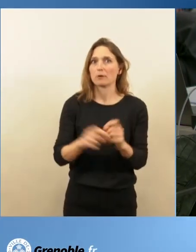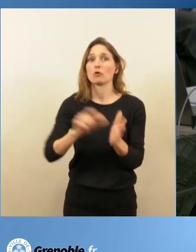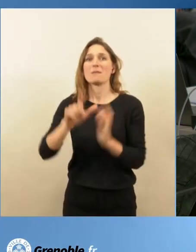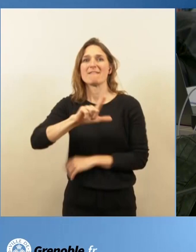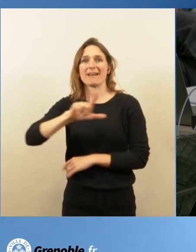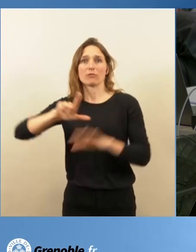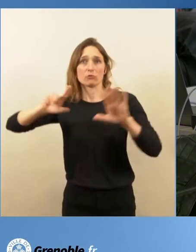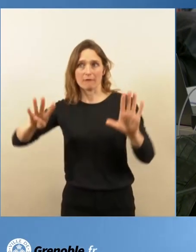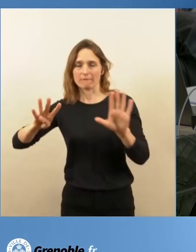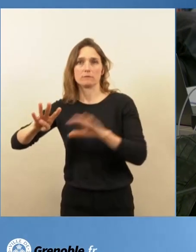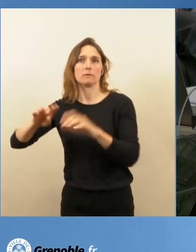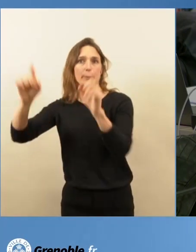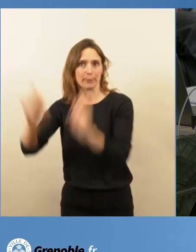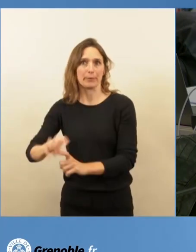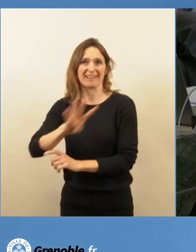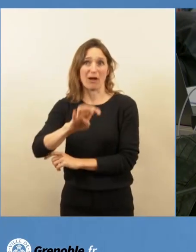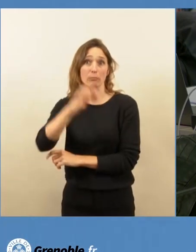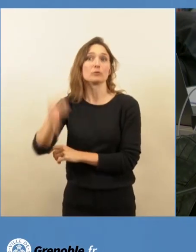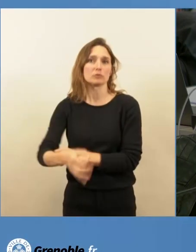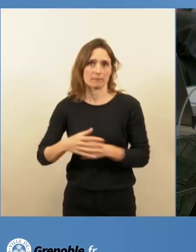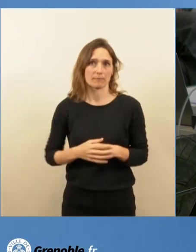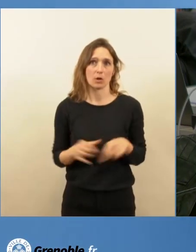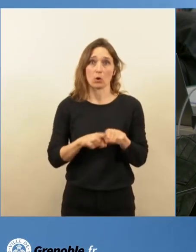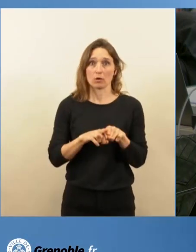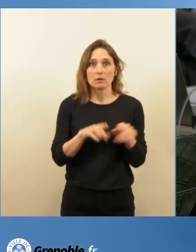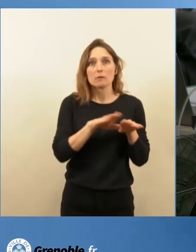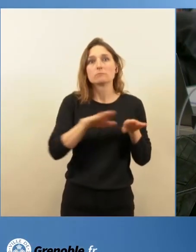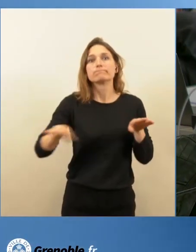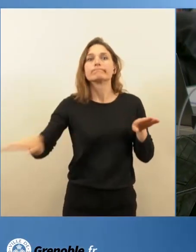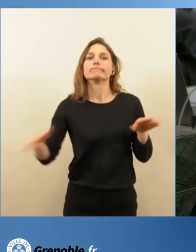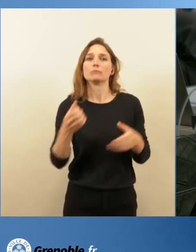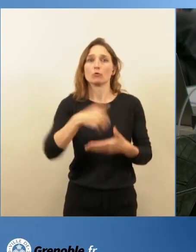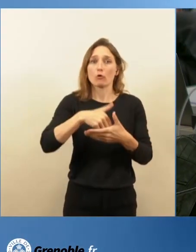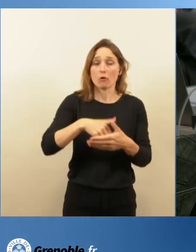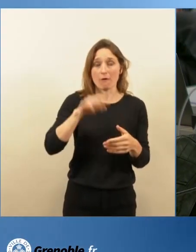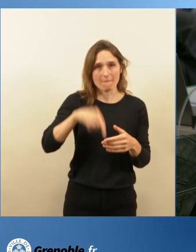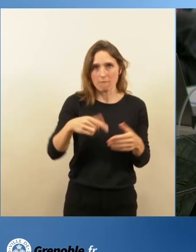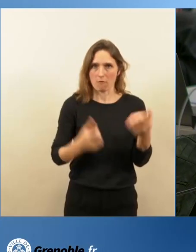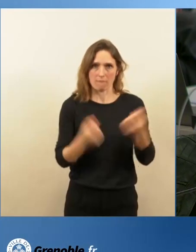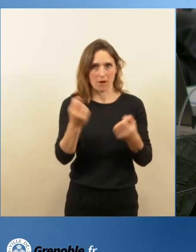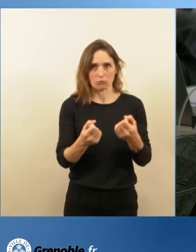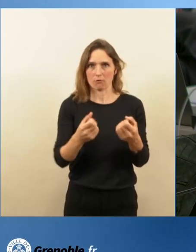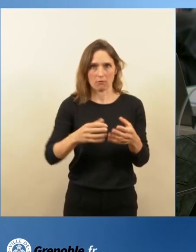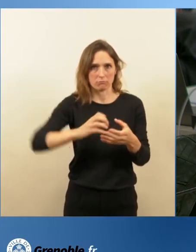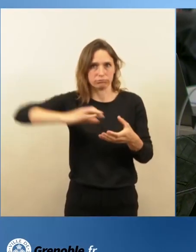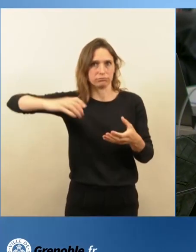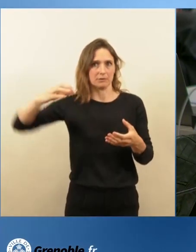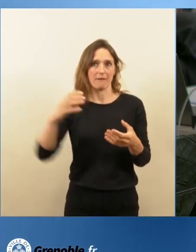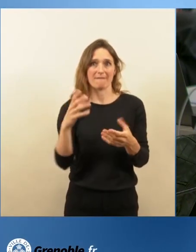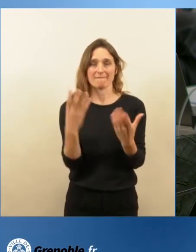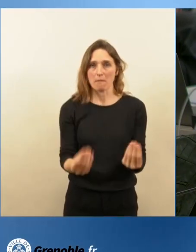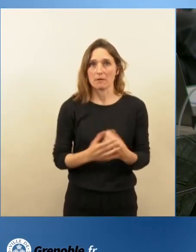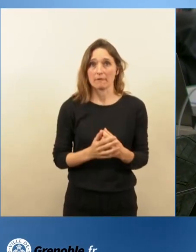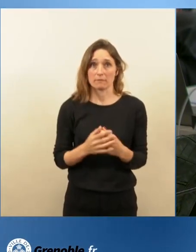70% du parc qui devra contenir des véhicules à faible émission d'ici 2030 donc là aussi vous êtes dans le cadre d'une obligation